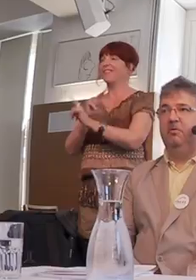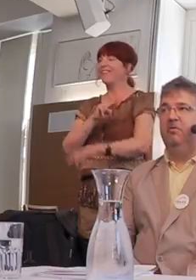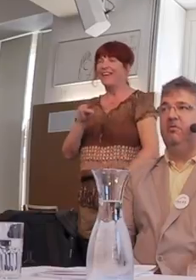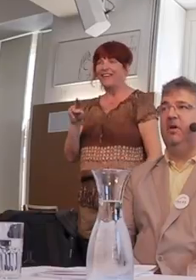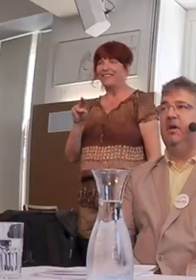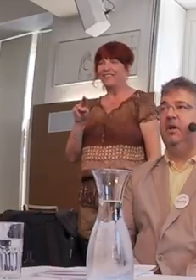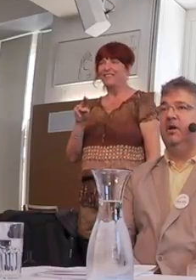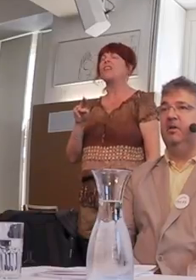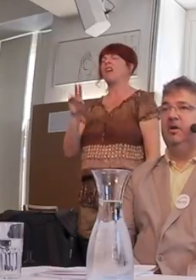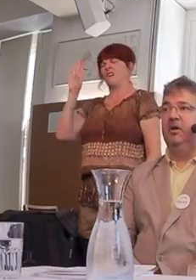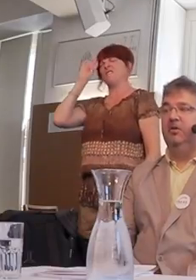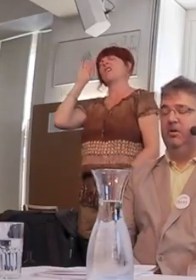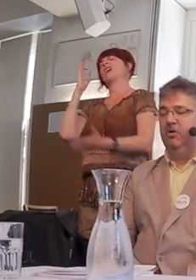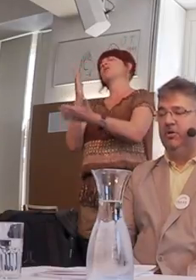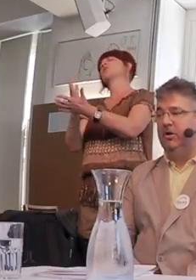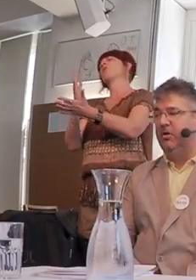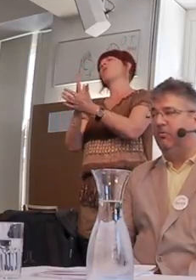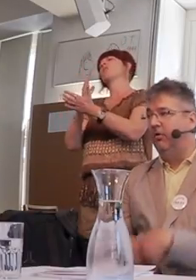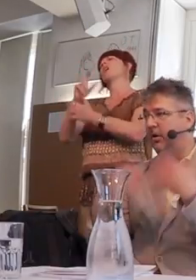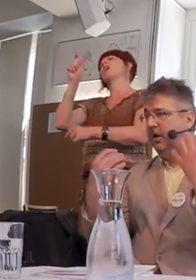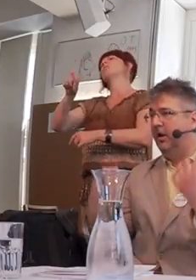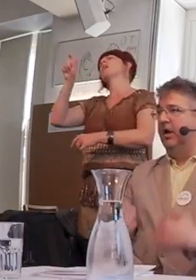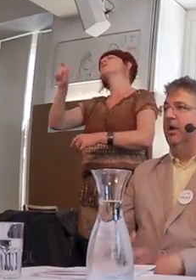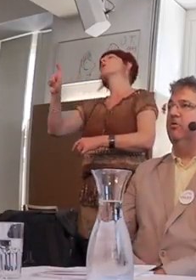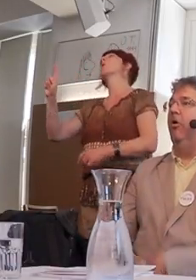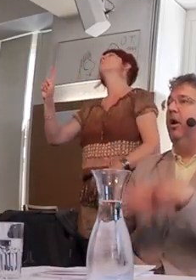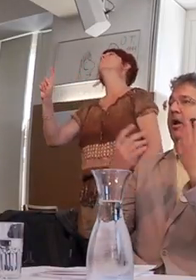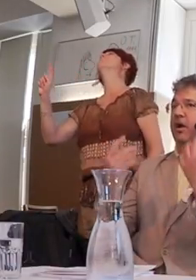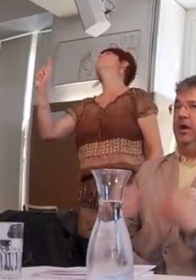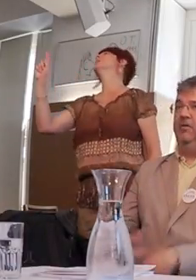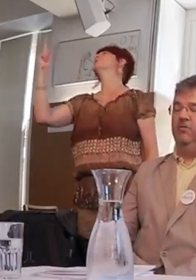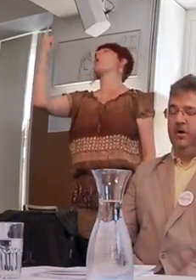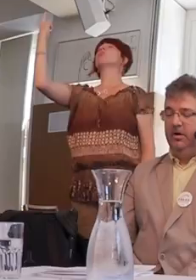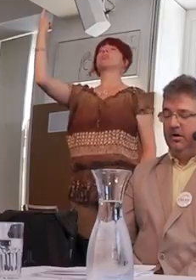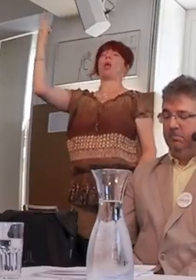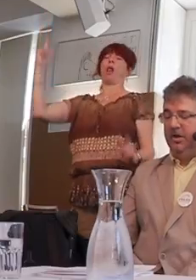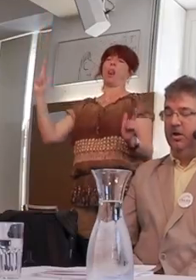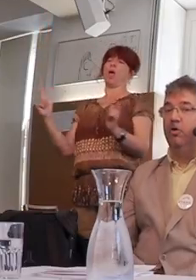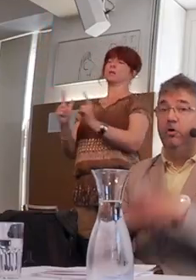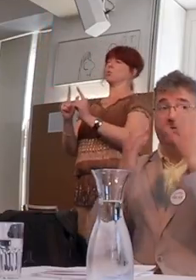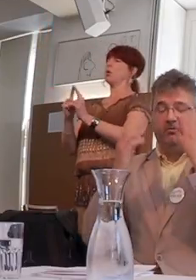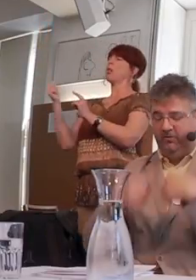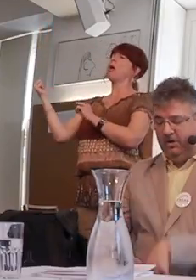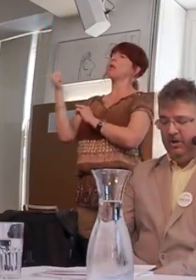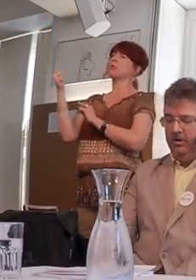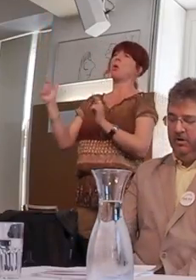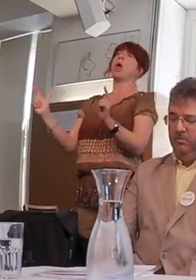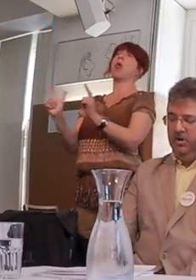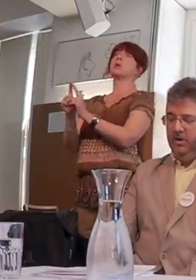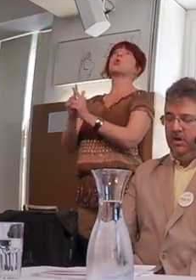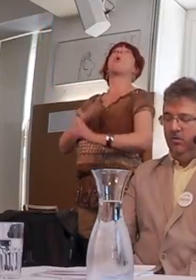ja, wir wissen es ja eh, die Leute, die besondere, tolle Leistungen bringen, trotz